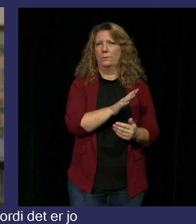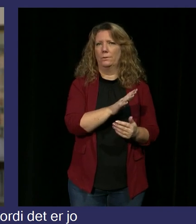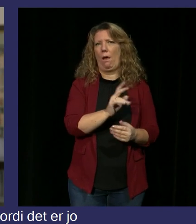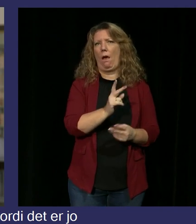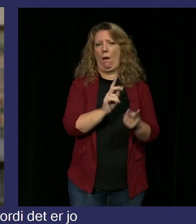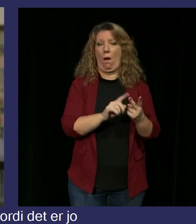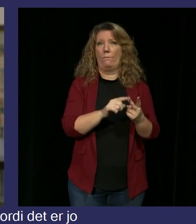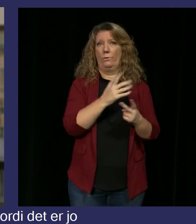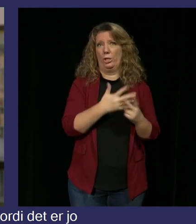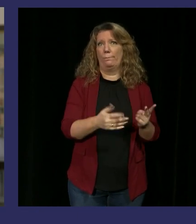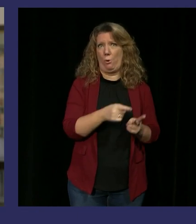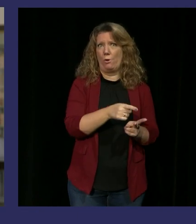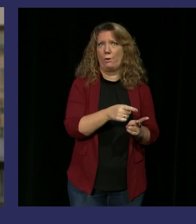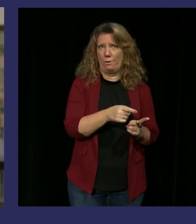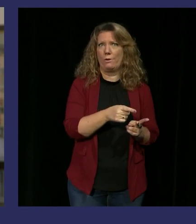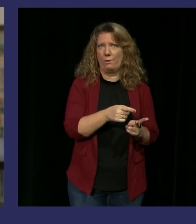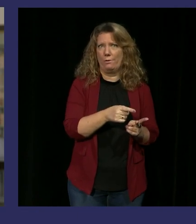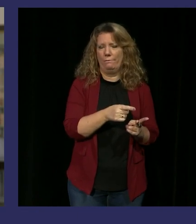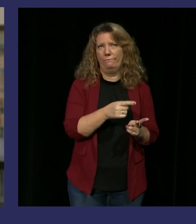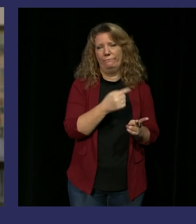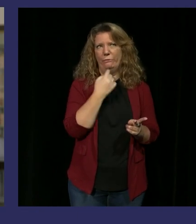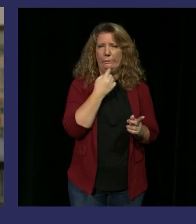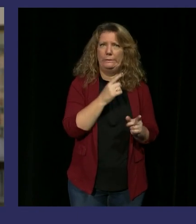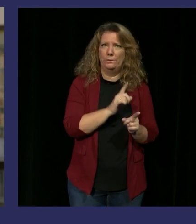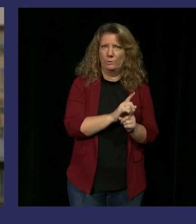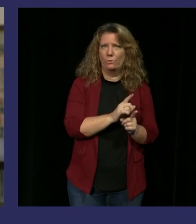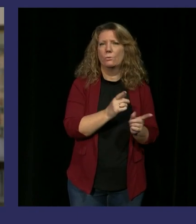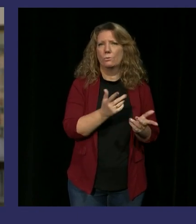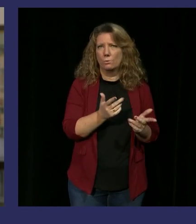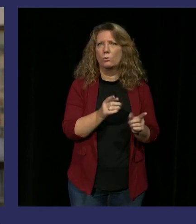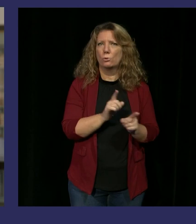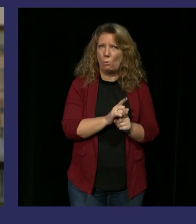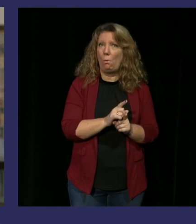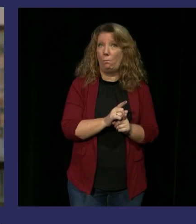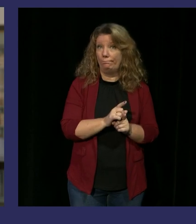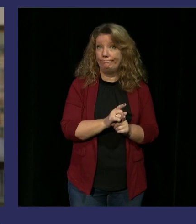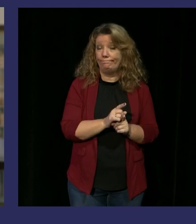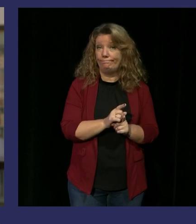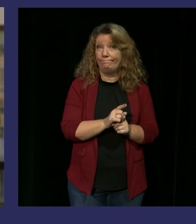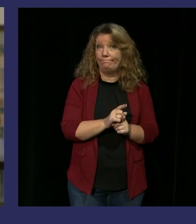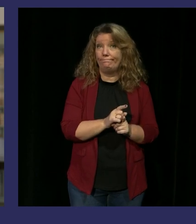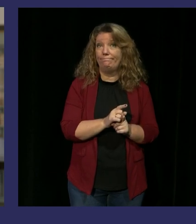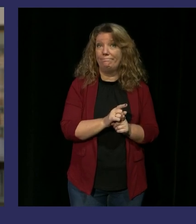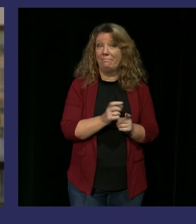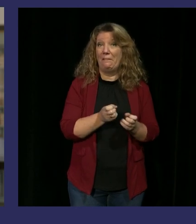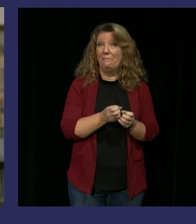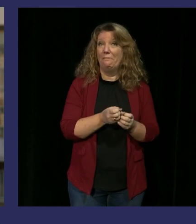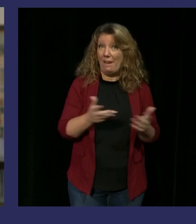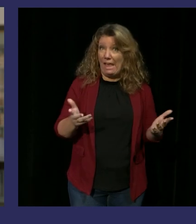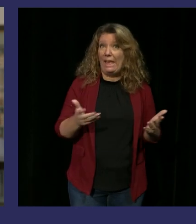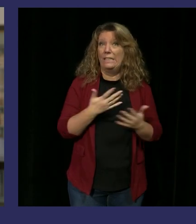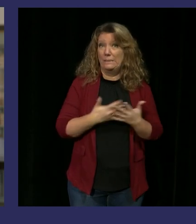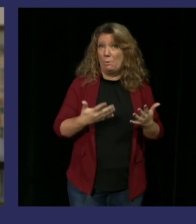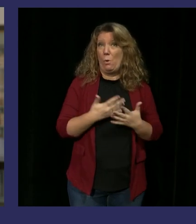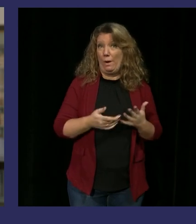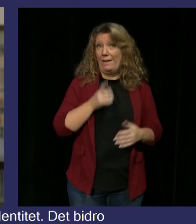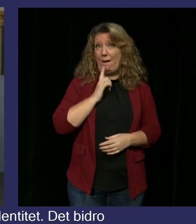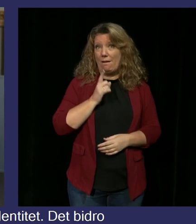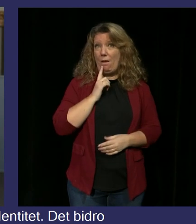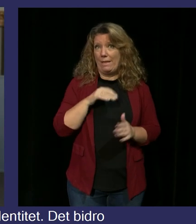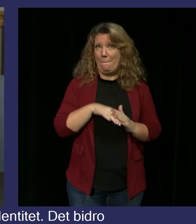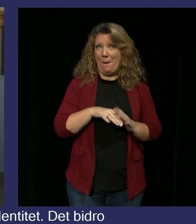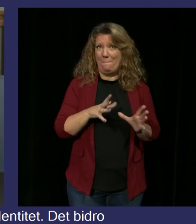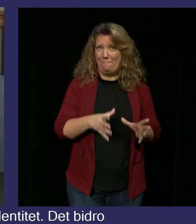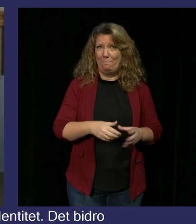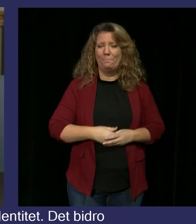andre språk, for å si det sånn. Selv at det blir det er en flerspråklig hverdag for meg.